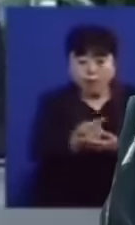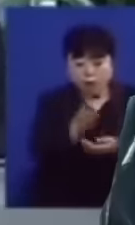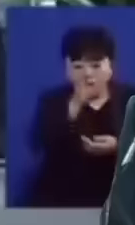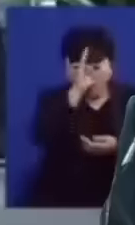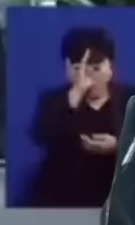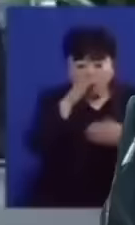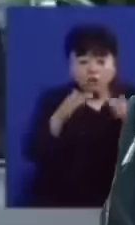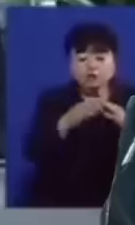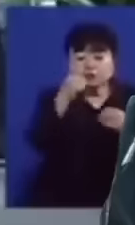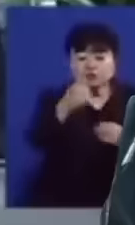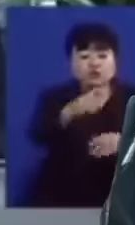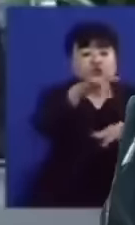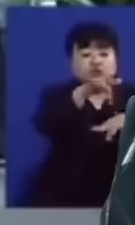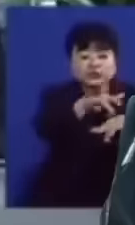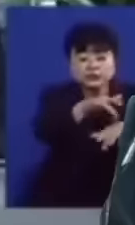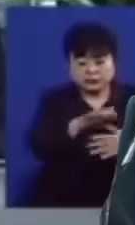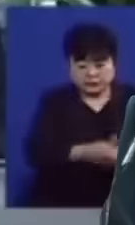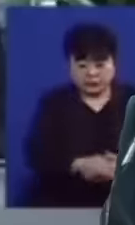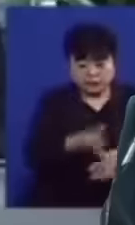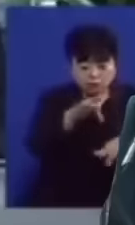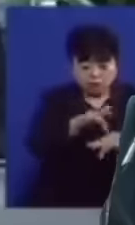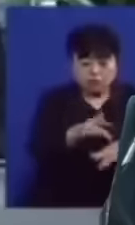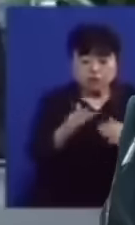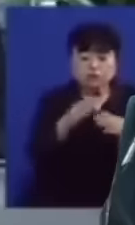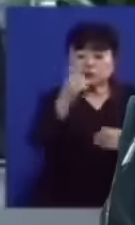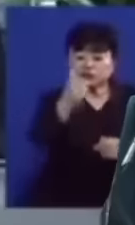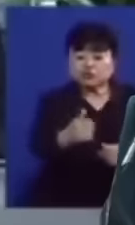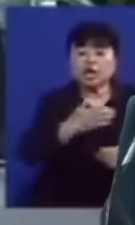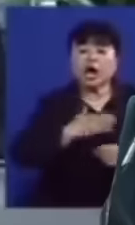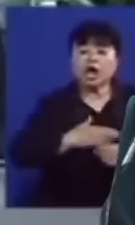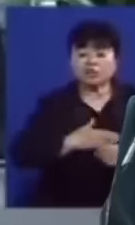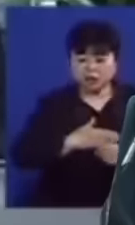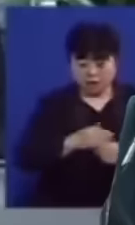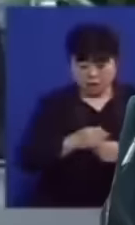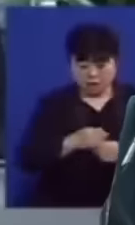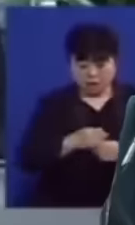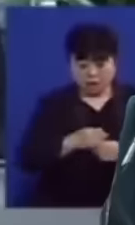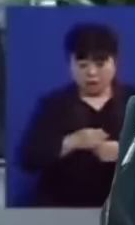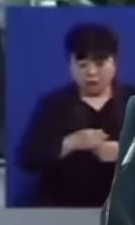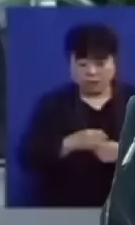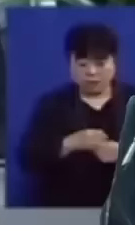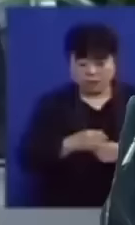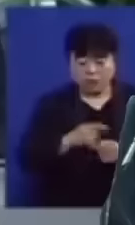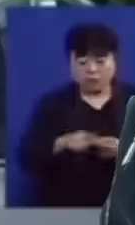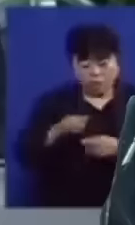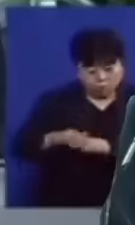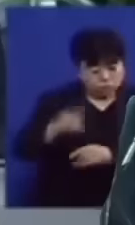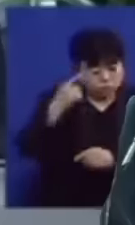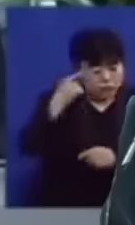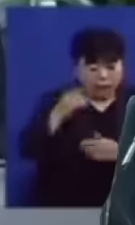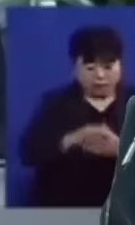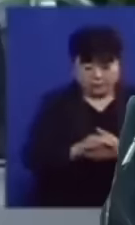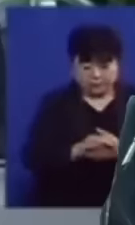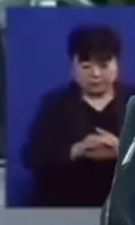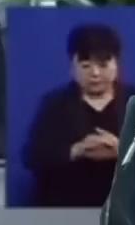병의 집주인은 귀신인데 귀신이 집주인이라는 것을 알면서 왜 너 그만두느냐.